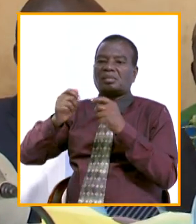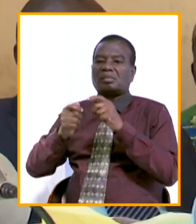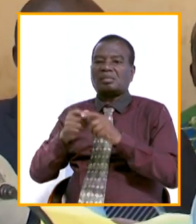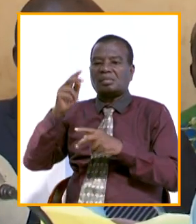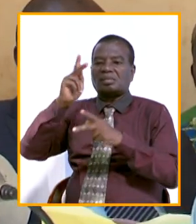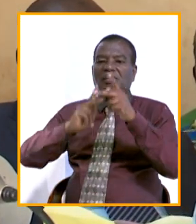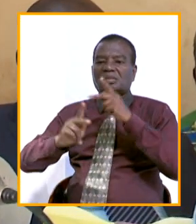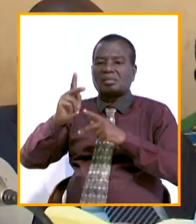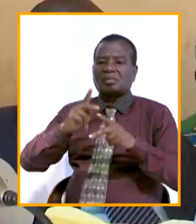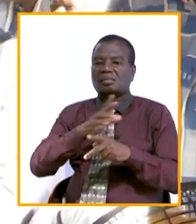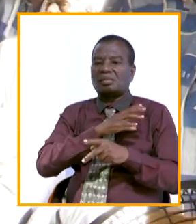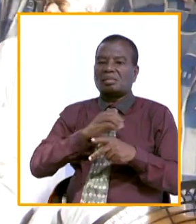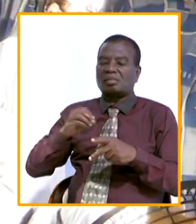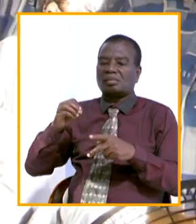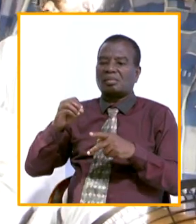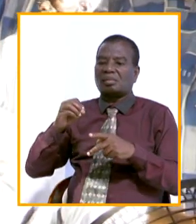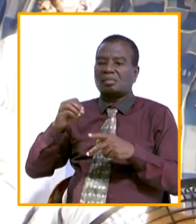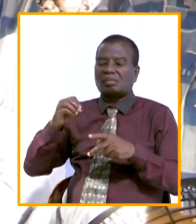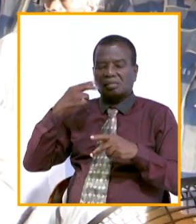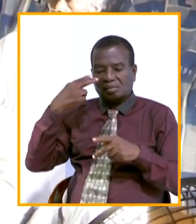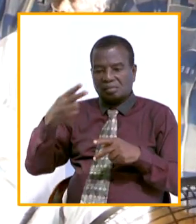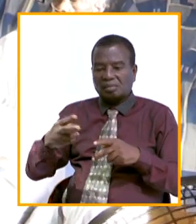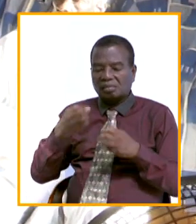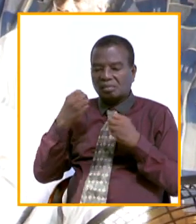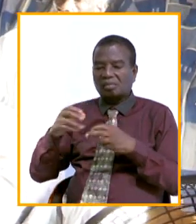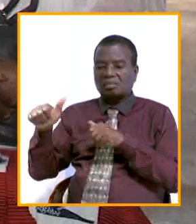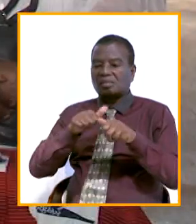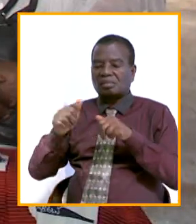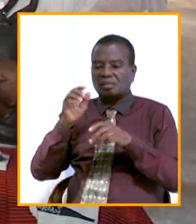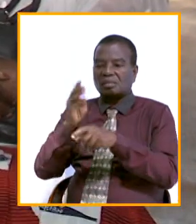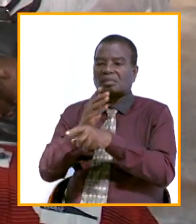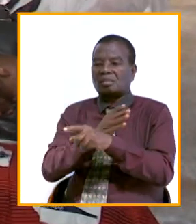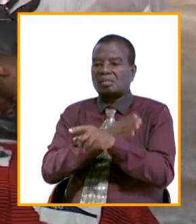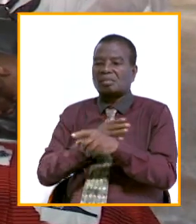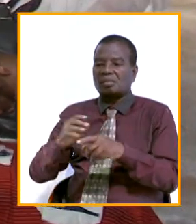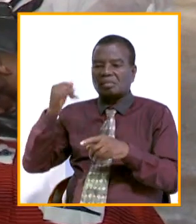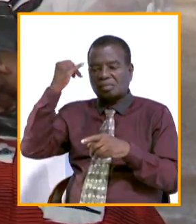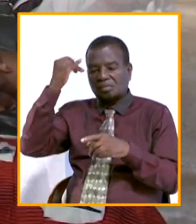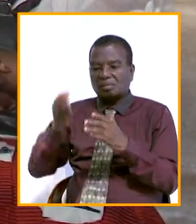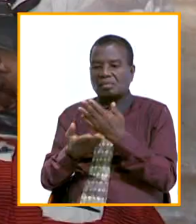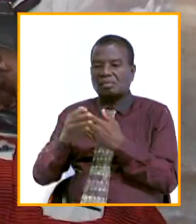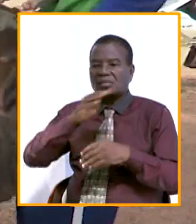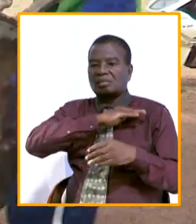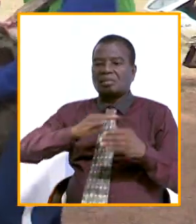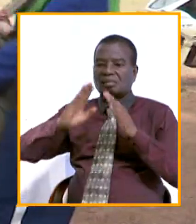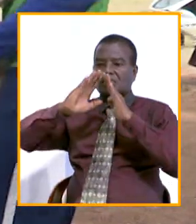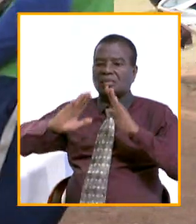les populations de Tombougou, Samoroso, au regard des nombreuses actions de développement initiées par la municipalité.